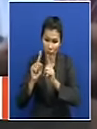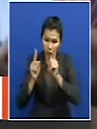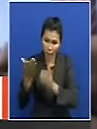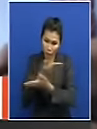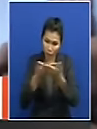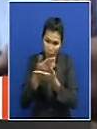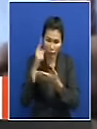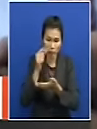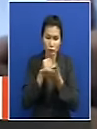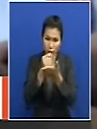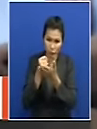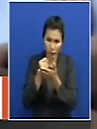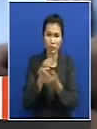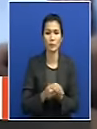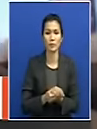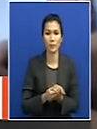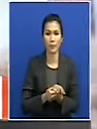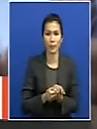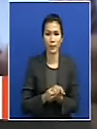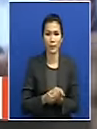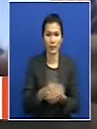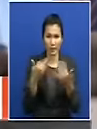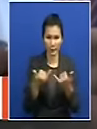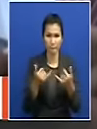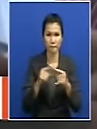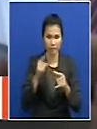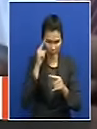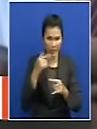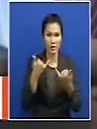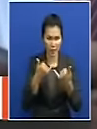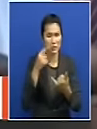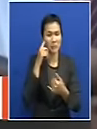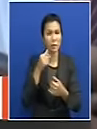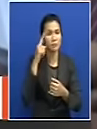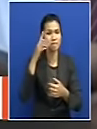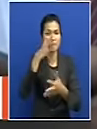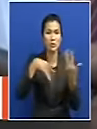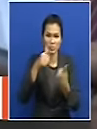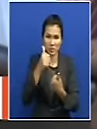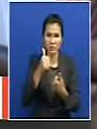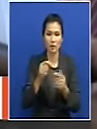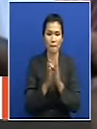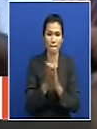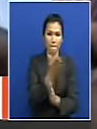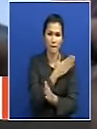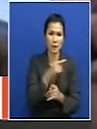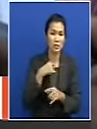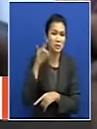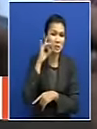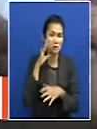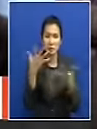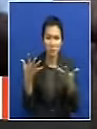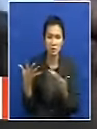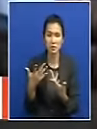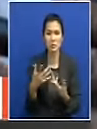างฝ่ายนี้ก็จะช่วยกันก็วันนี้จะมาคิดว่าเป็นบรรยากาศที่ดีทางฝ่ายพระสงฆ์ก็ไม่ได้ดื้อดึงและก็